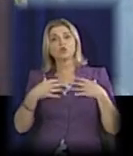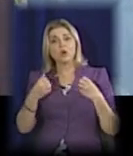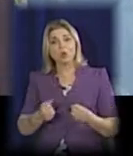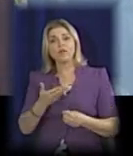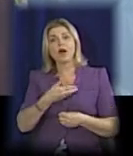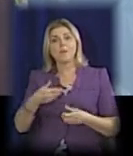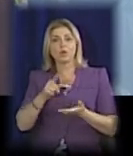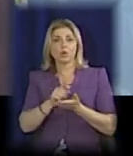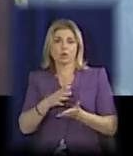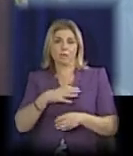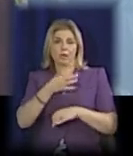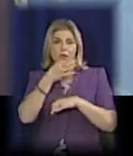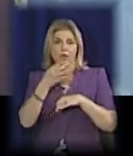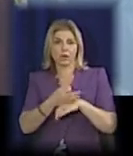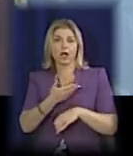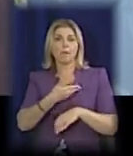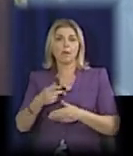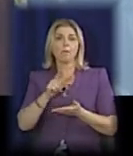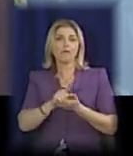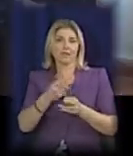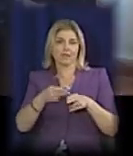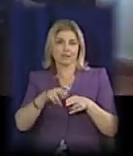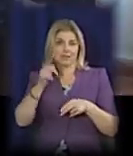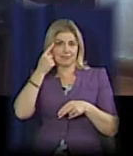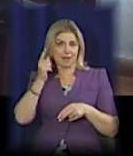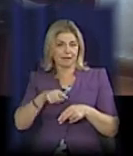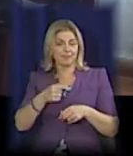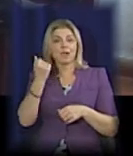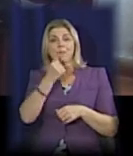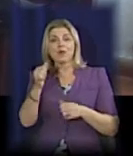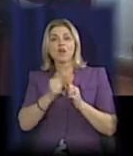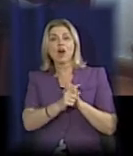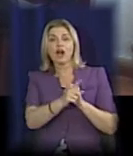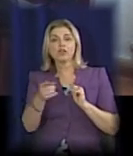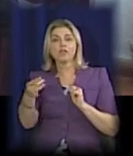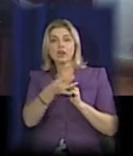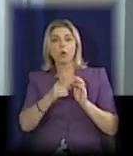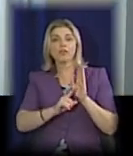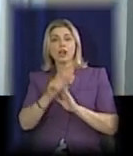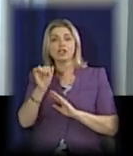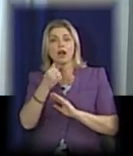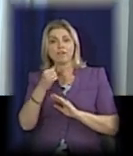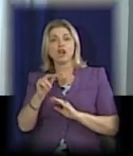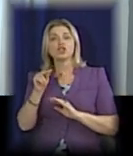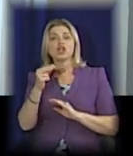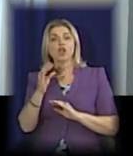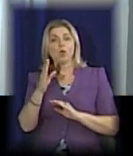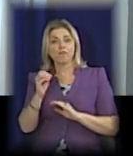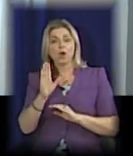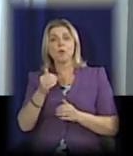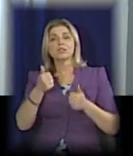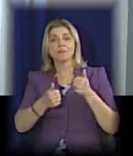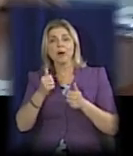повинні бути відповідальними, ми повинні це знати. Переможці з кожного регіону на початку серпня у Чернігові змагатимуться у